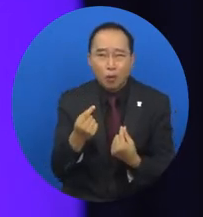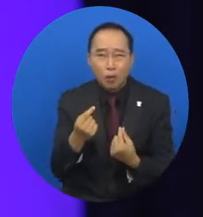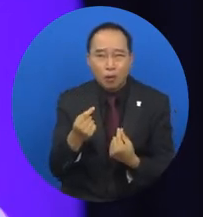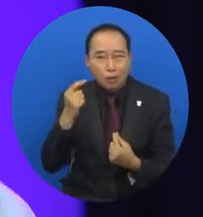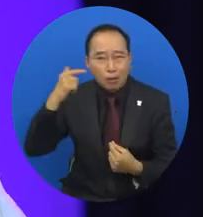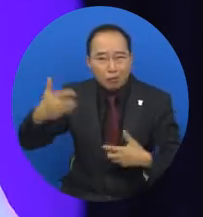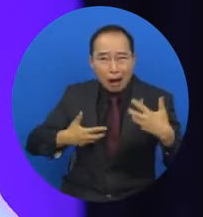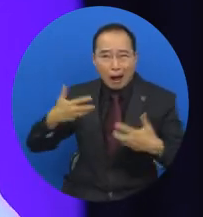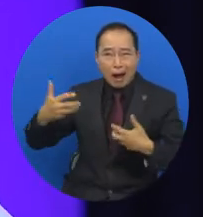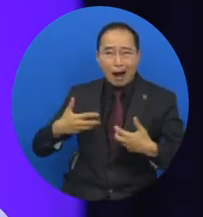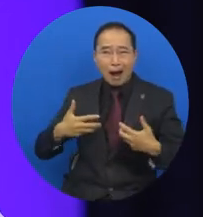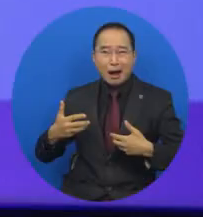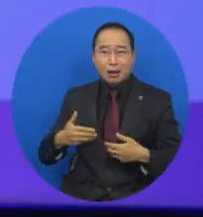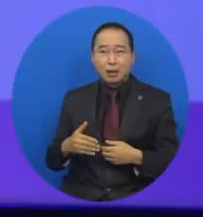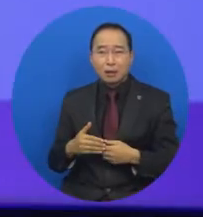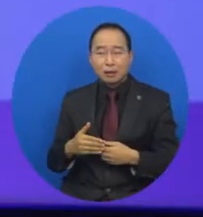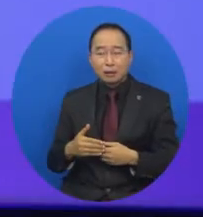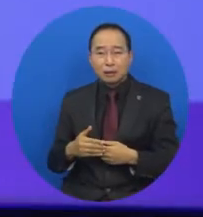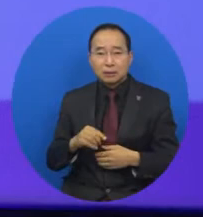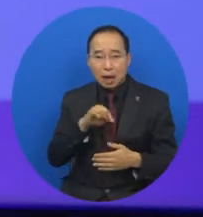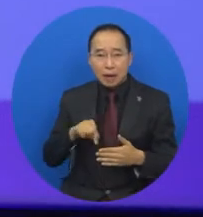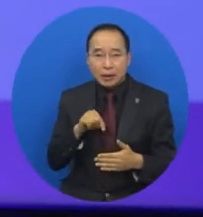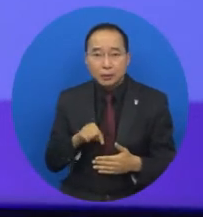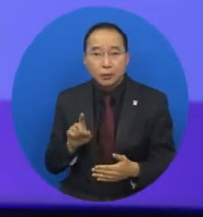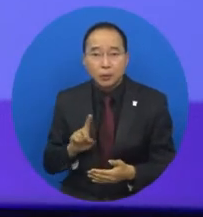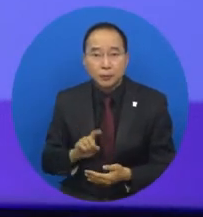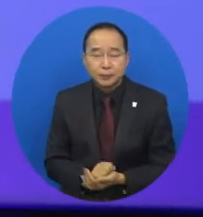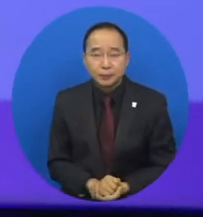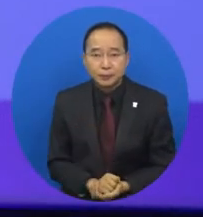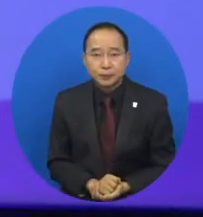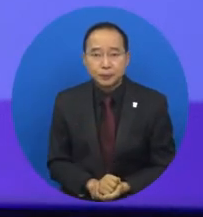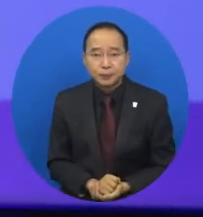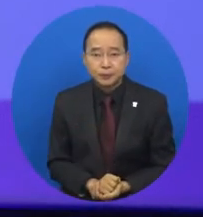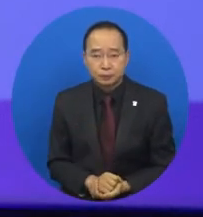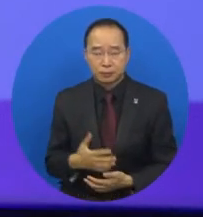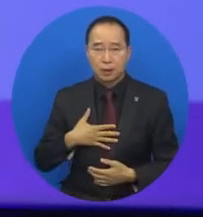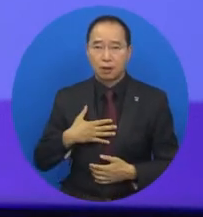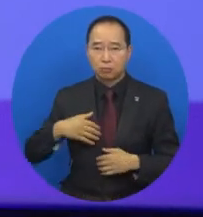귀찮은 리듬이 계속 올라왔고 그 안에는 제가